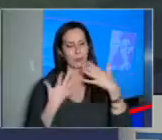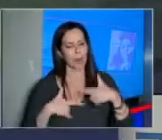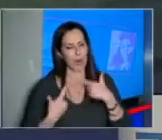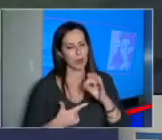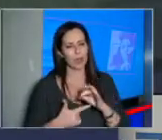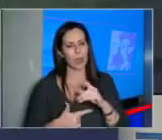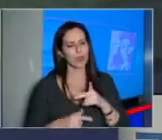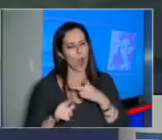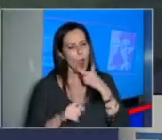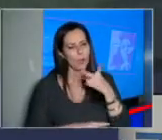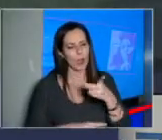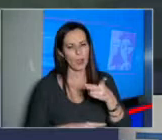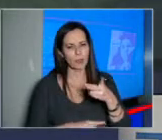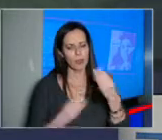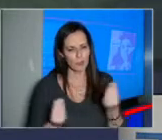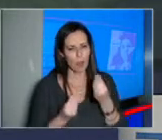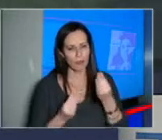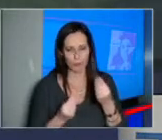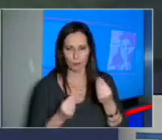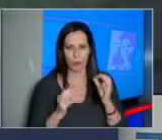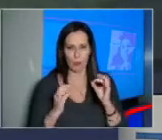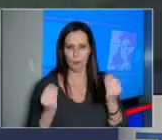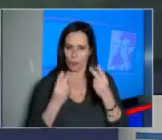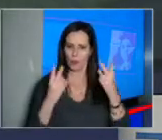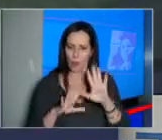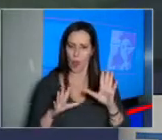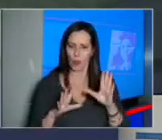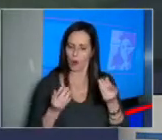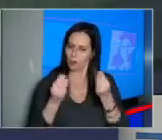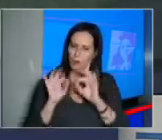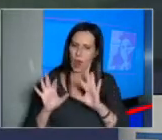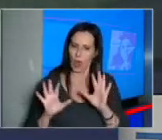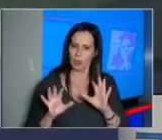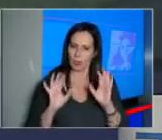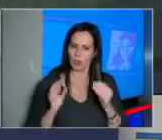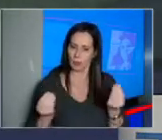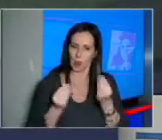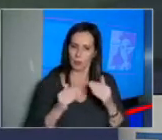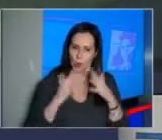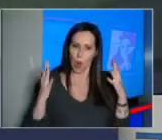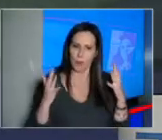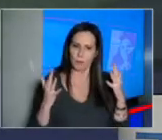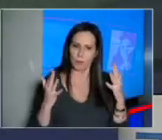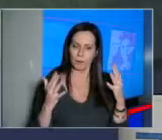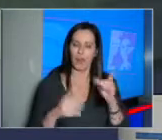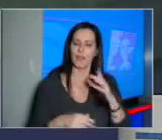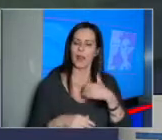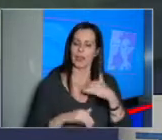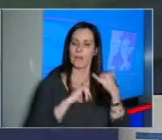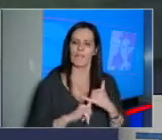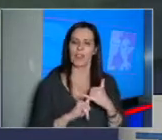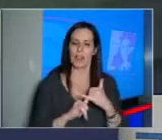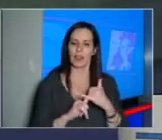ואת כאילו, את עוברת דרך מאורעות שהן פיקים, אבל זה לא רק פיקים שלך, זה גם פיקים... כן. אבל אני מביאה